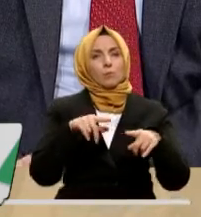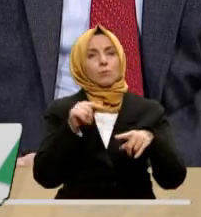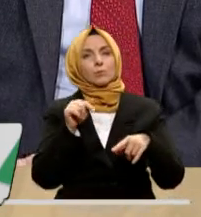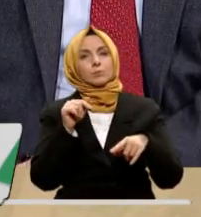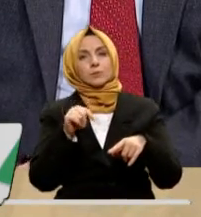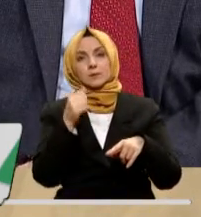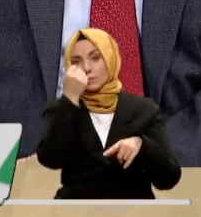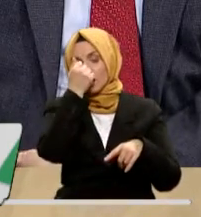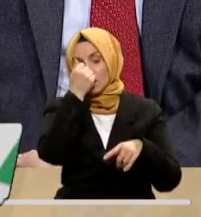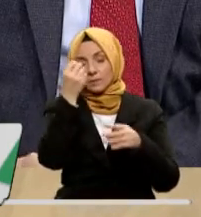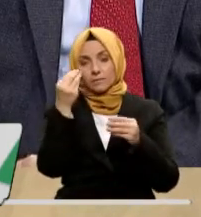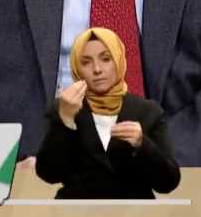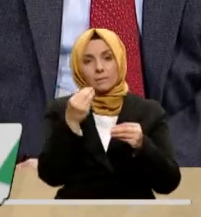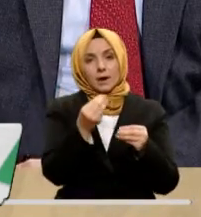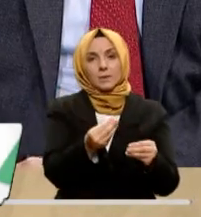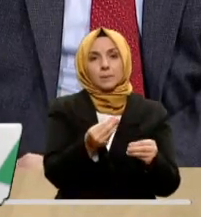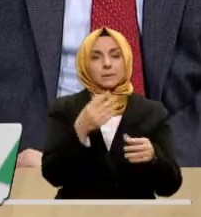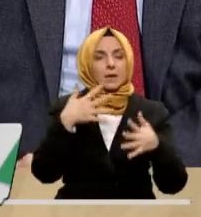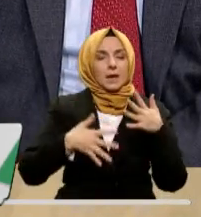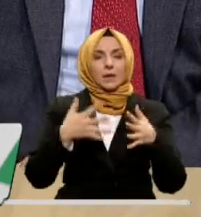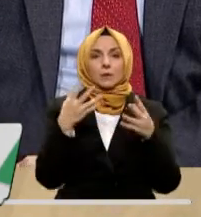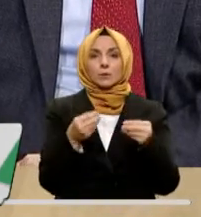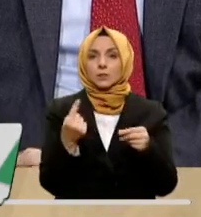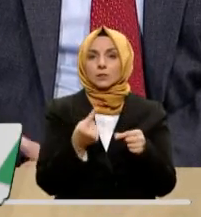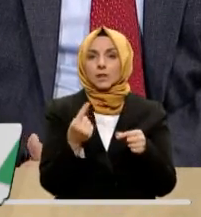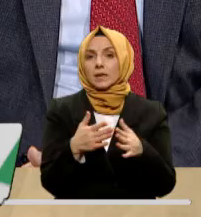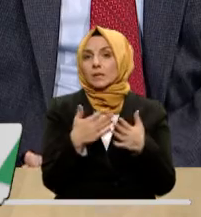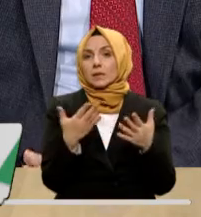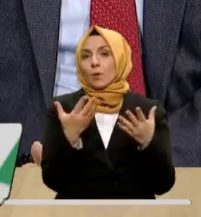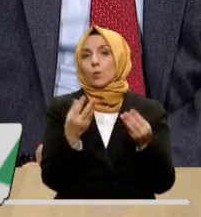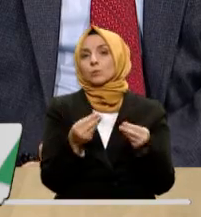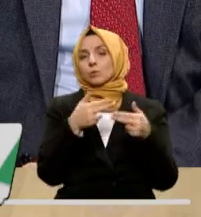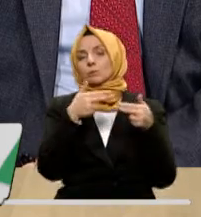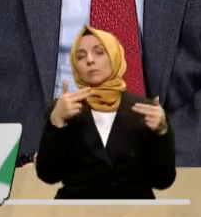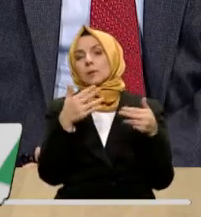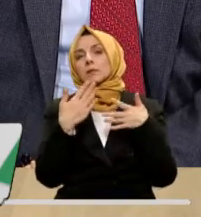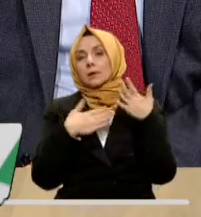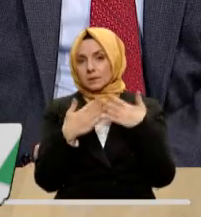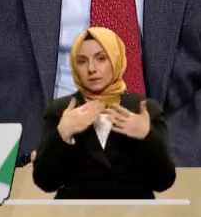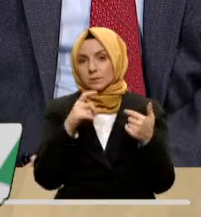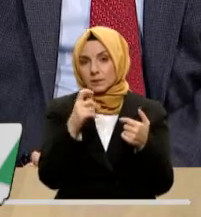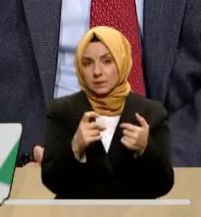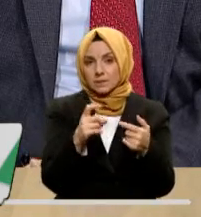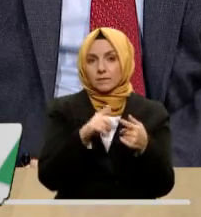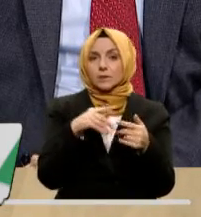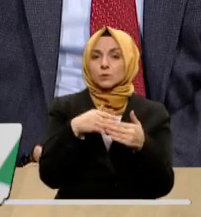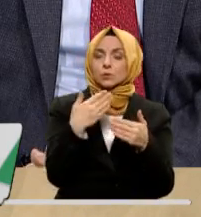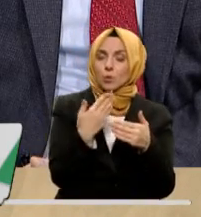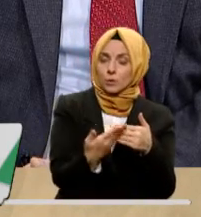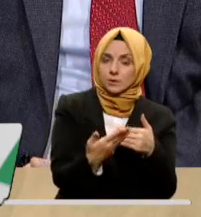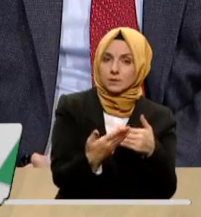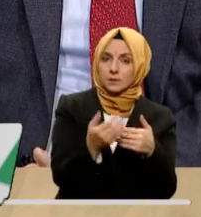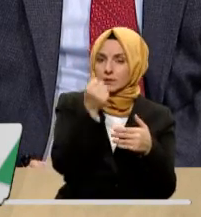olabilecek şeyler daha ziyade neler bunları birkaç başlığı bize açıklayabilirsiniz akabinde de kanı